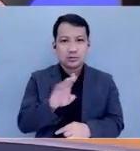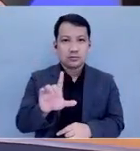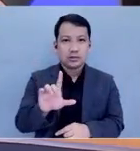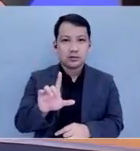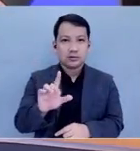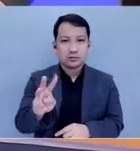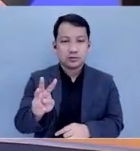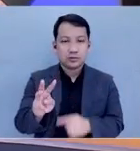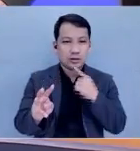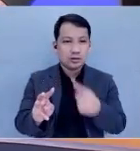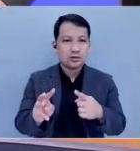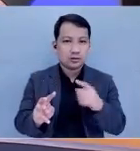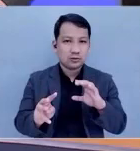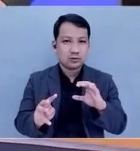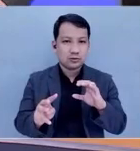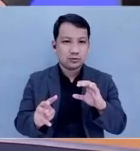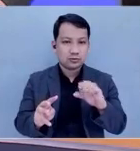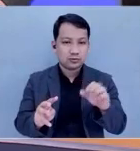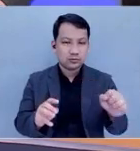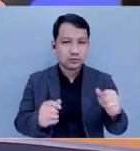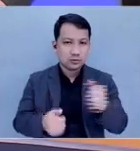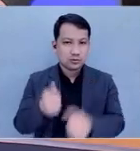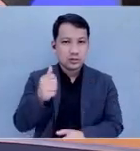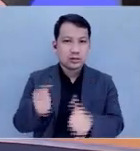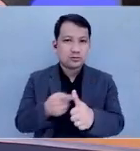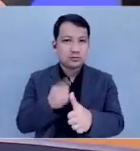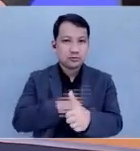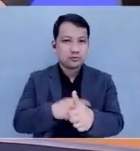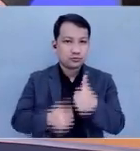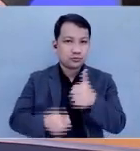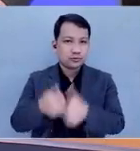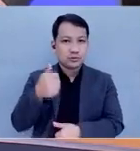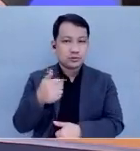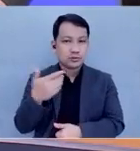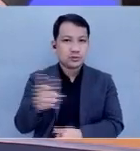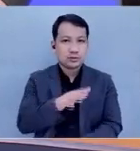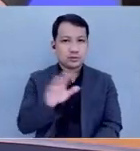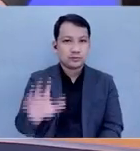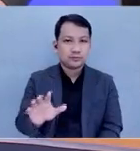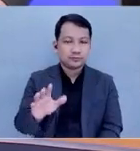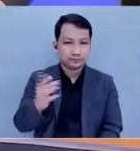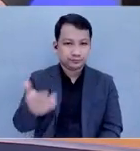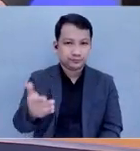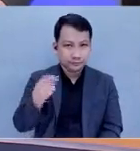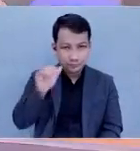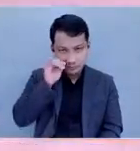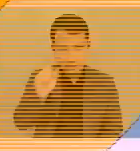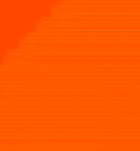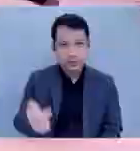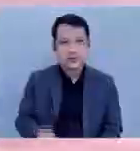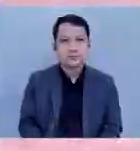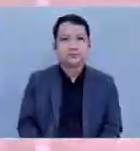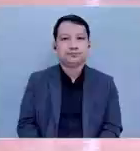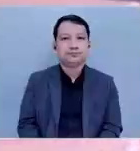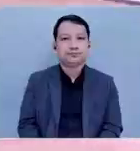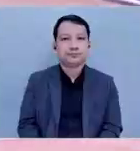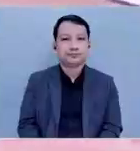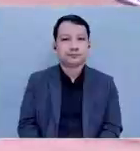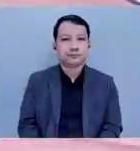Converge Fiber Xers para sa una nilang panalo. Nasa frontline ng balitang yan, si Ian Suyu.